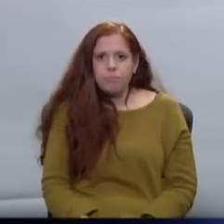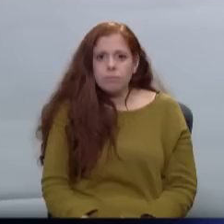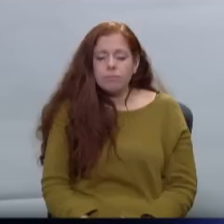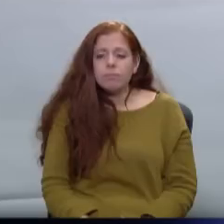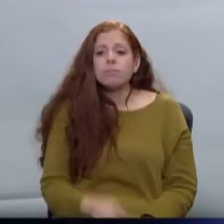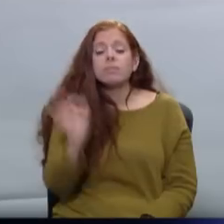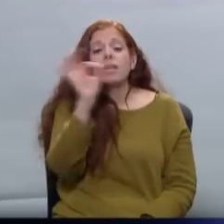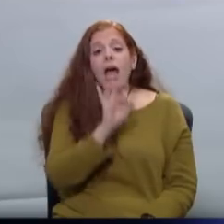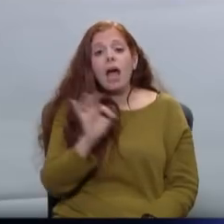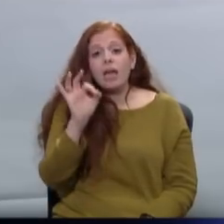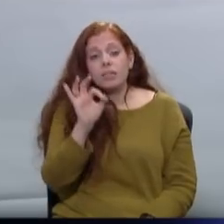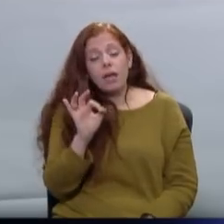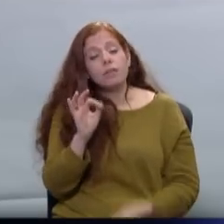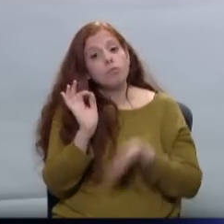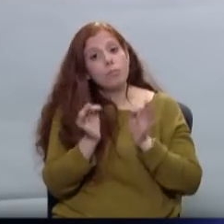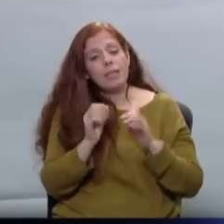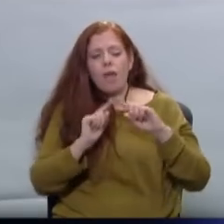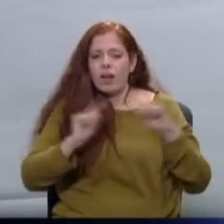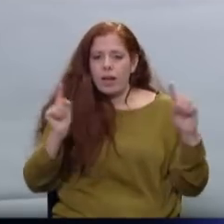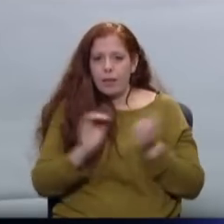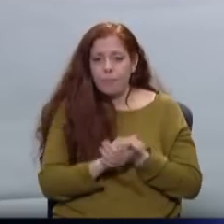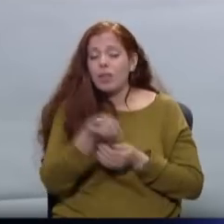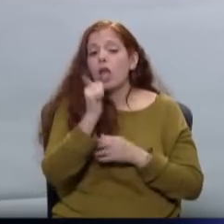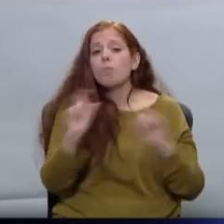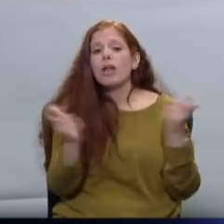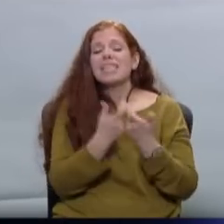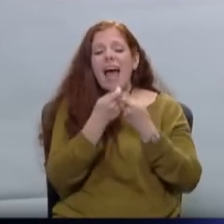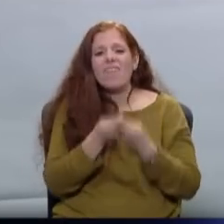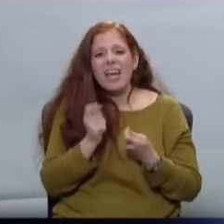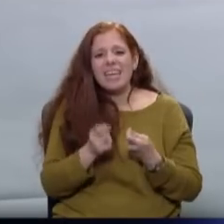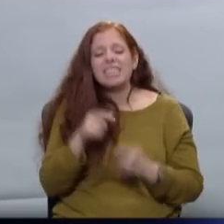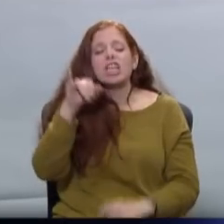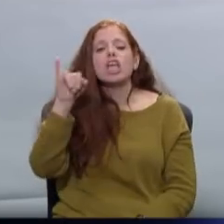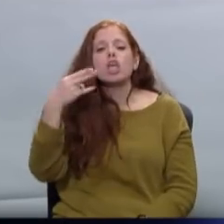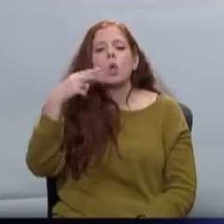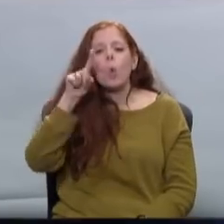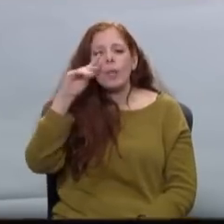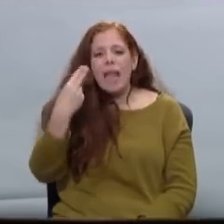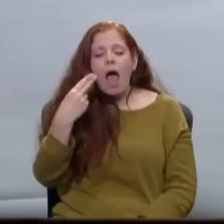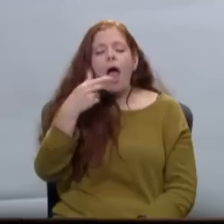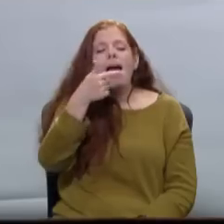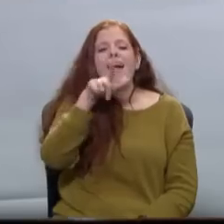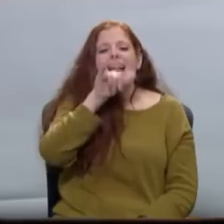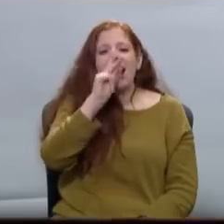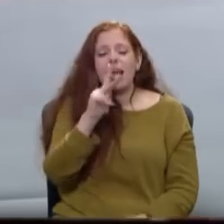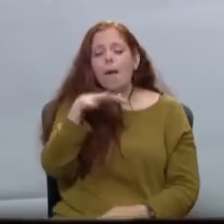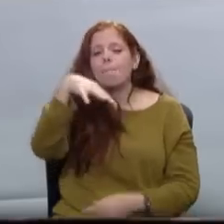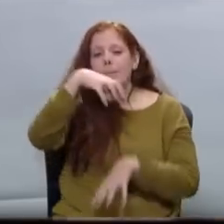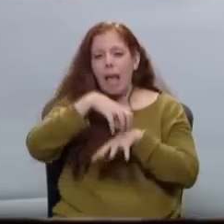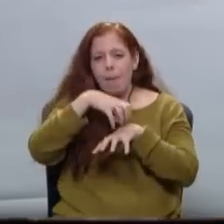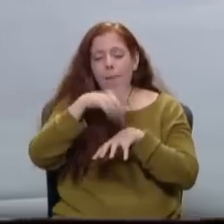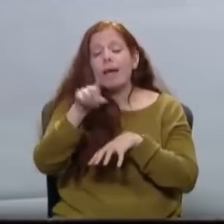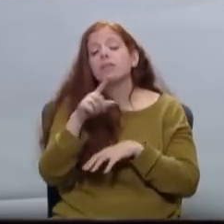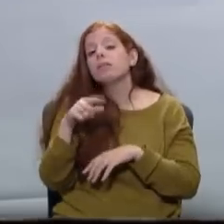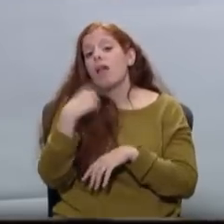עדיין משפטי, אבל עניין אחר. אתמול נעצר חבר הכנסת לשעבר יהודה גליק במתחם הר הבית. לטענת המשטרה, הוא הפר